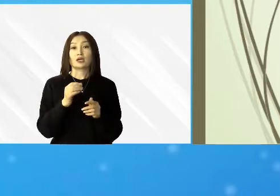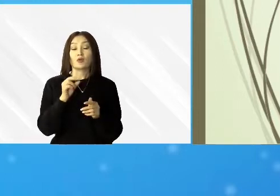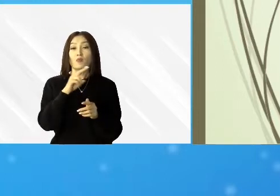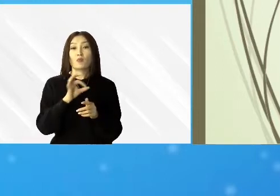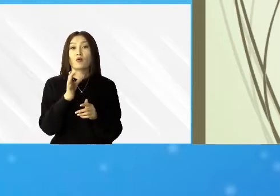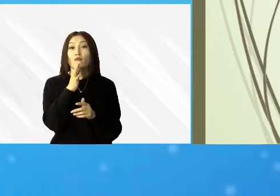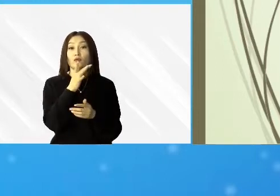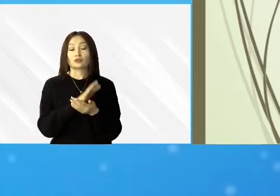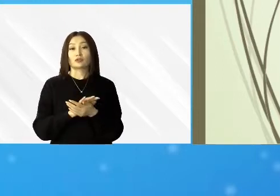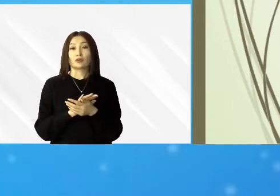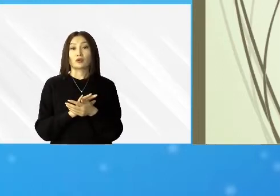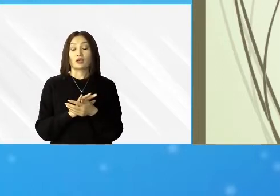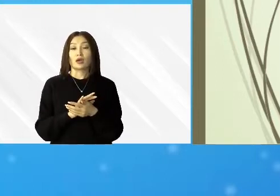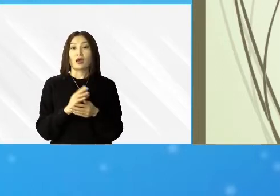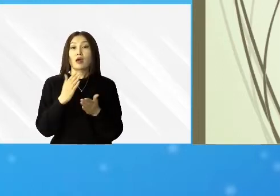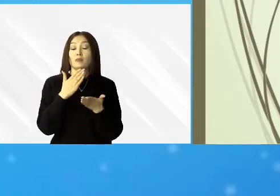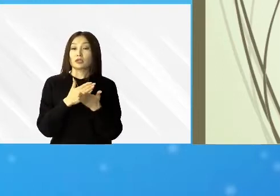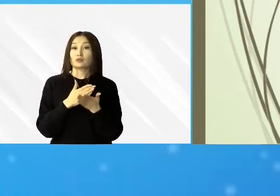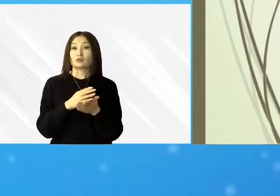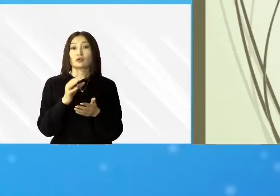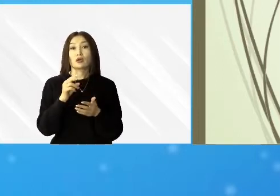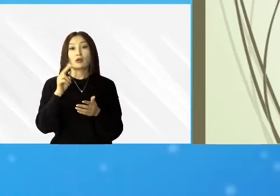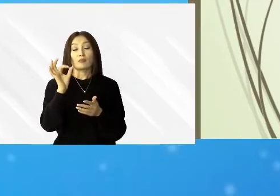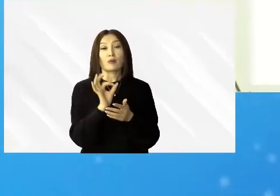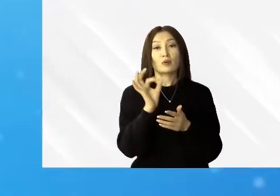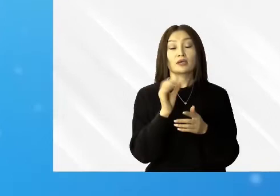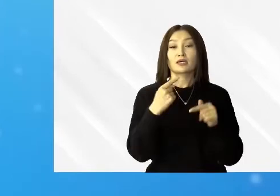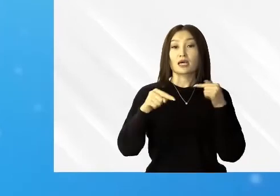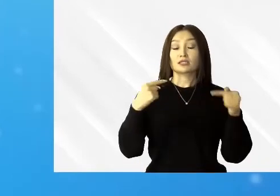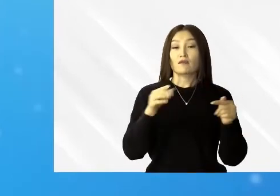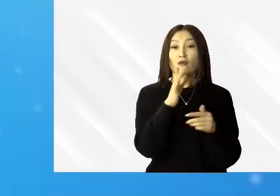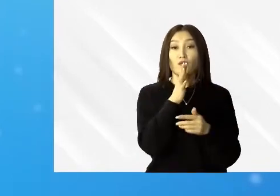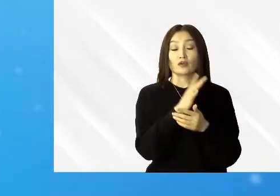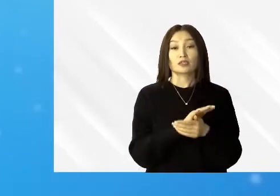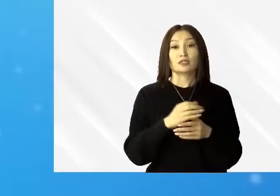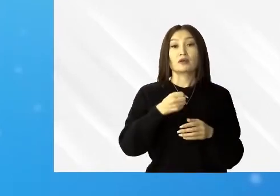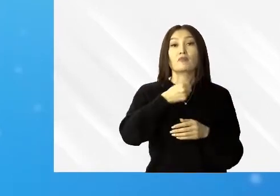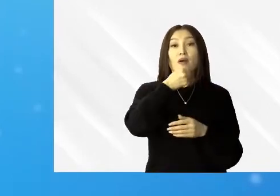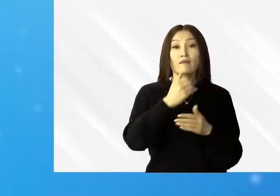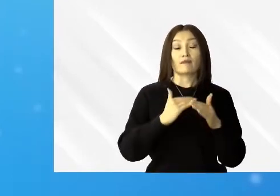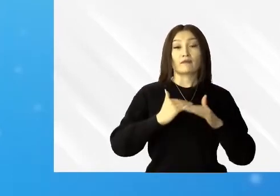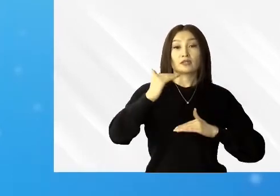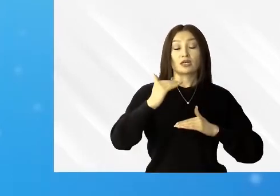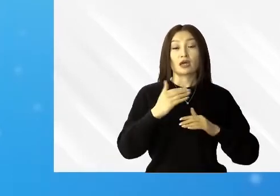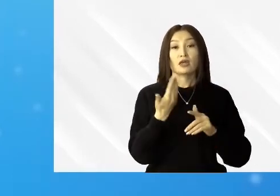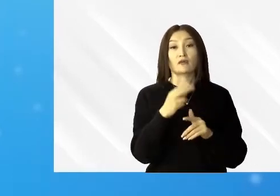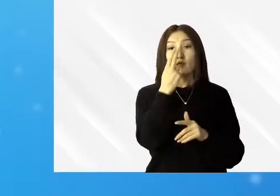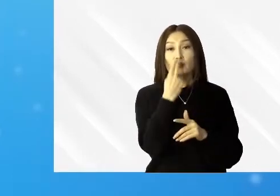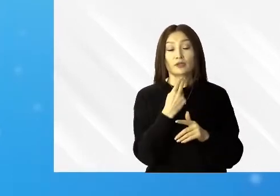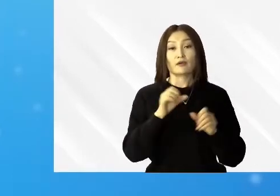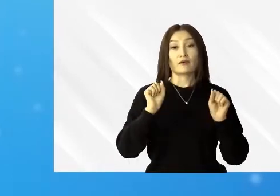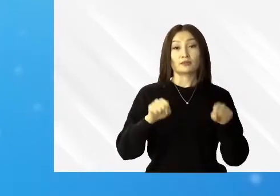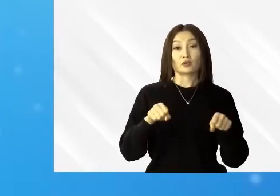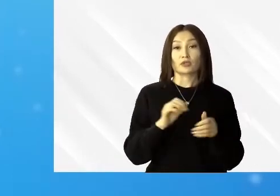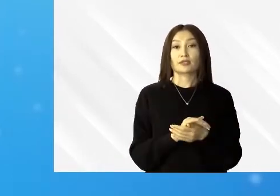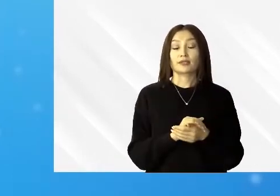по возрасту. Присутствие в популяции особей разного возраста повышает ее приспособительные